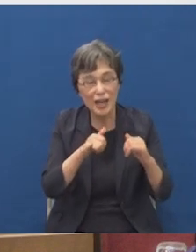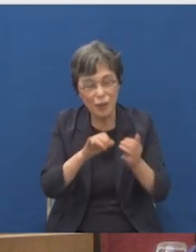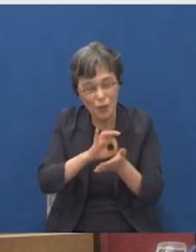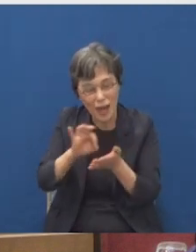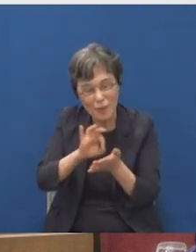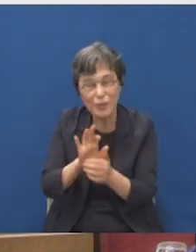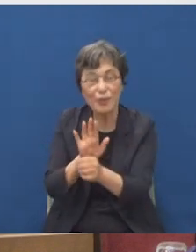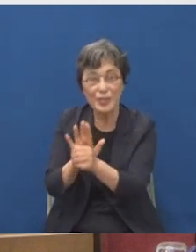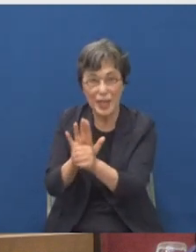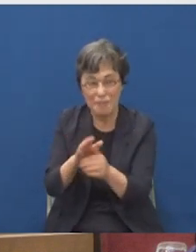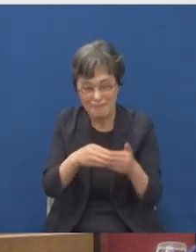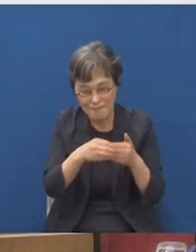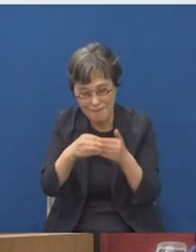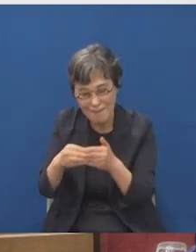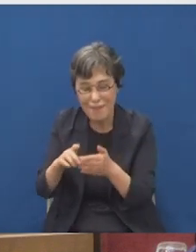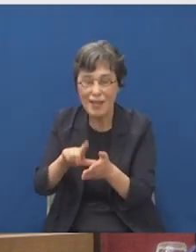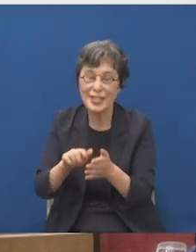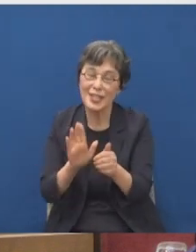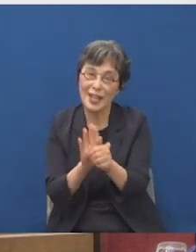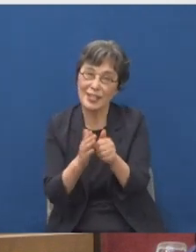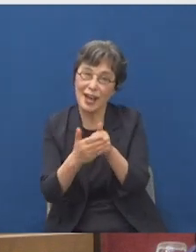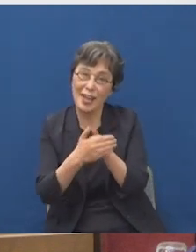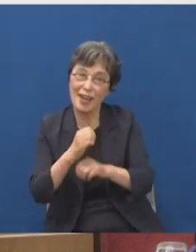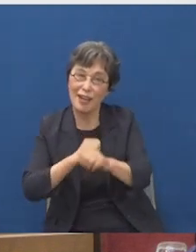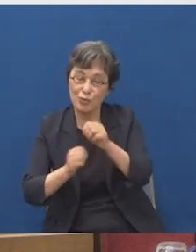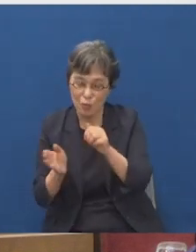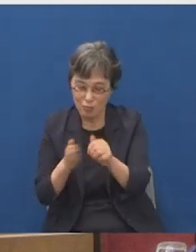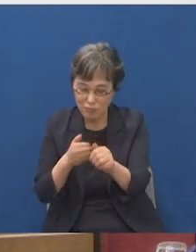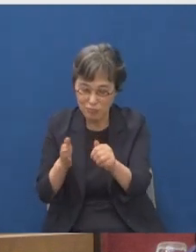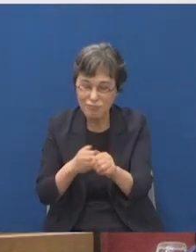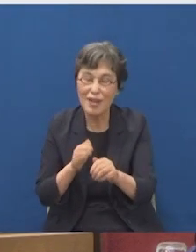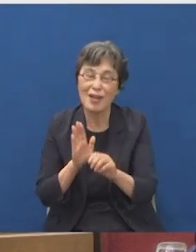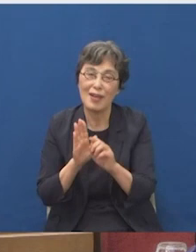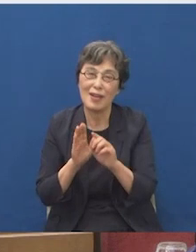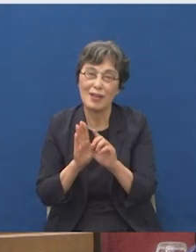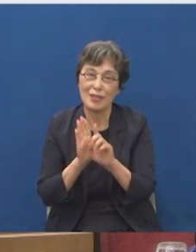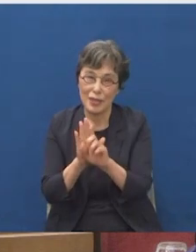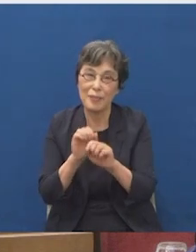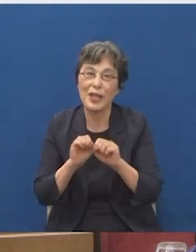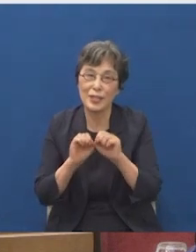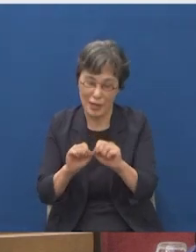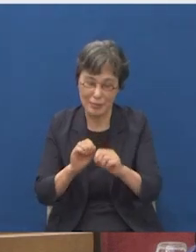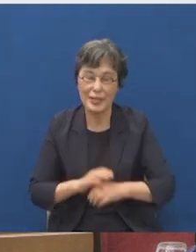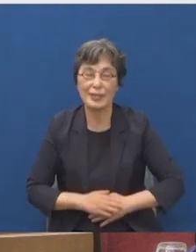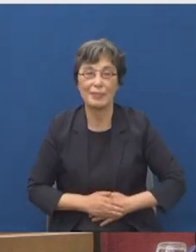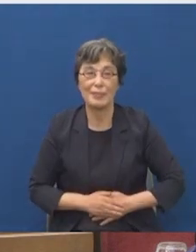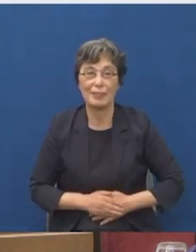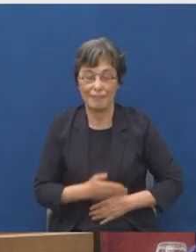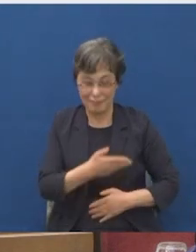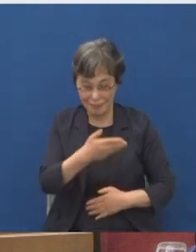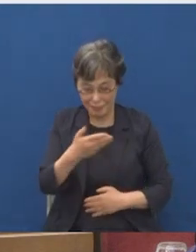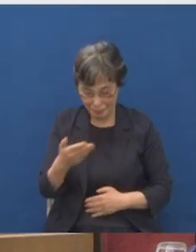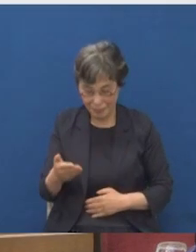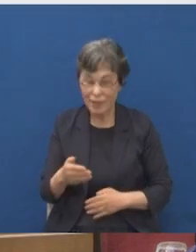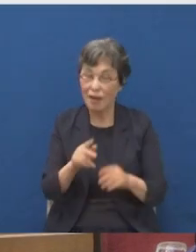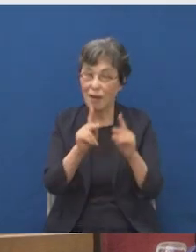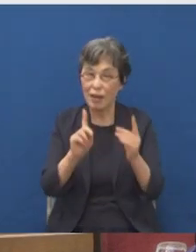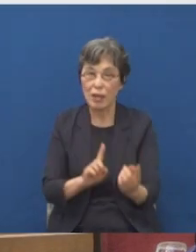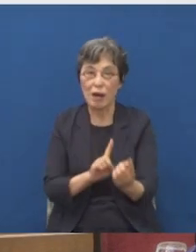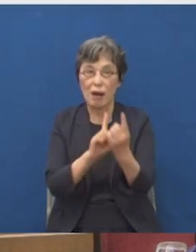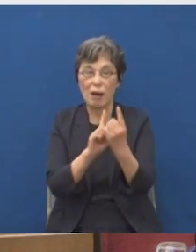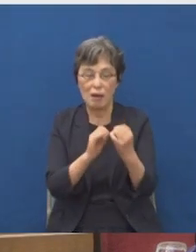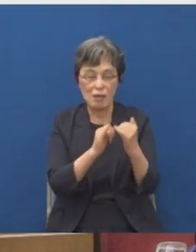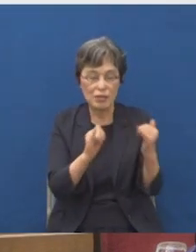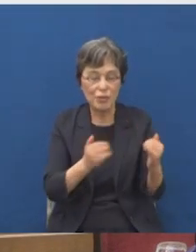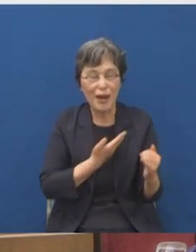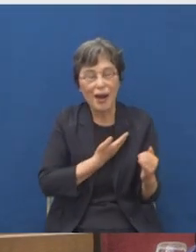など、地域の支え合い活動を促進させるための支援体制を強化してまいります。次に、課題に直面する方が